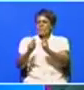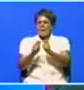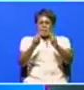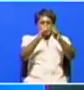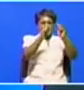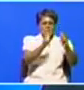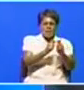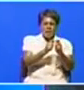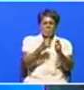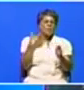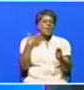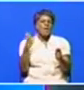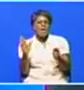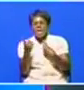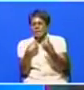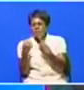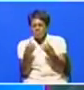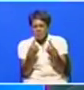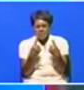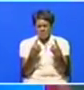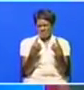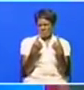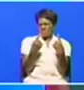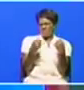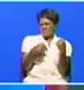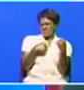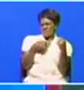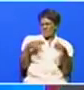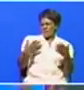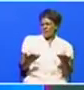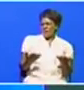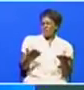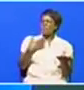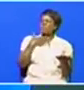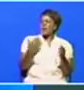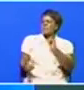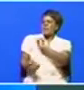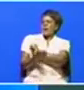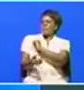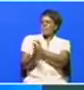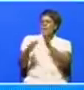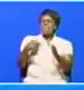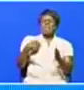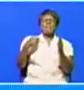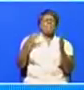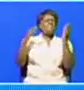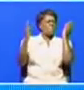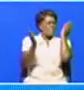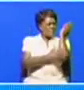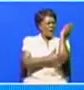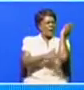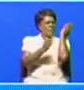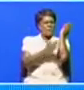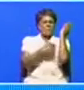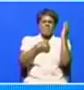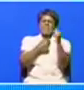kuna sehemu ambazo zinaendelezwa za chuki, inakufanya uhisi vipi na ungetaka kutoa ushauri upi kwa Wakenya? Nasikia vibaya.